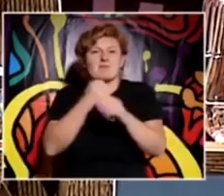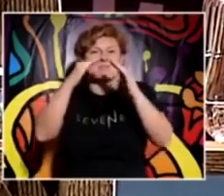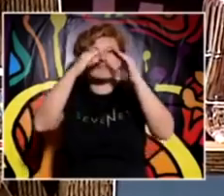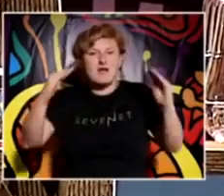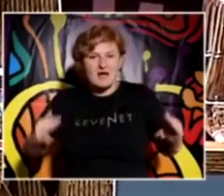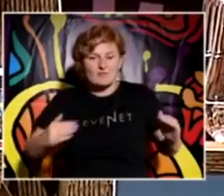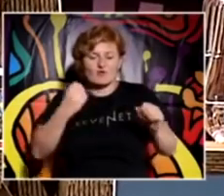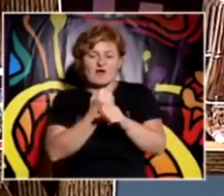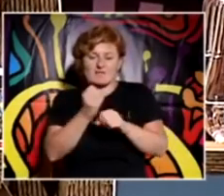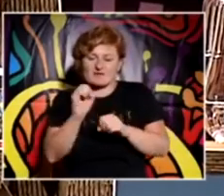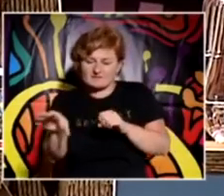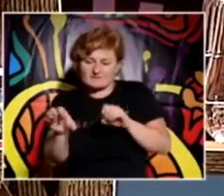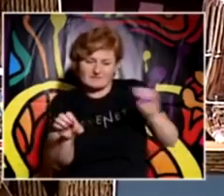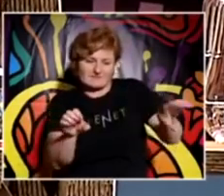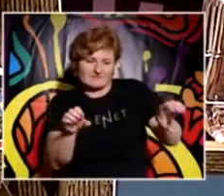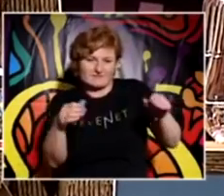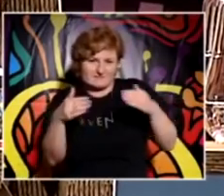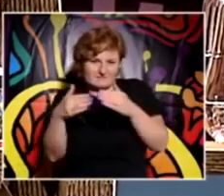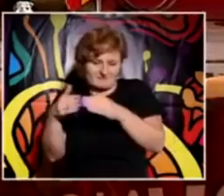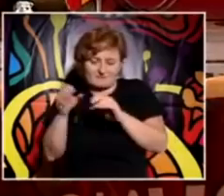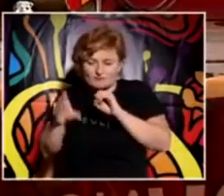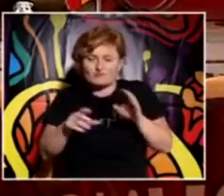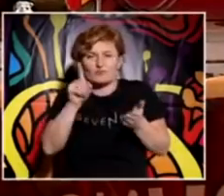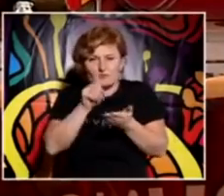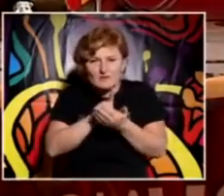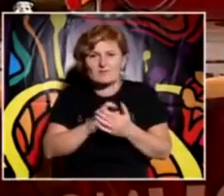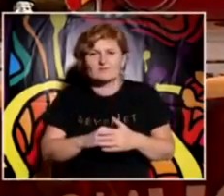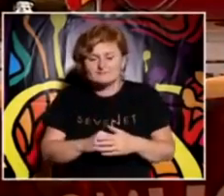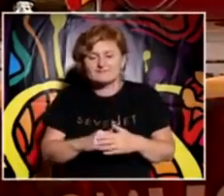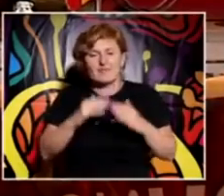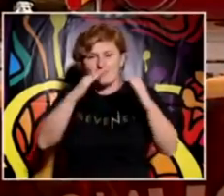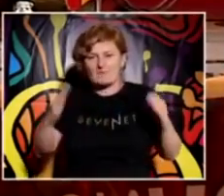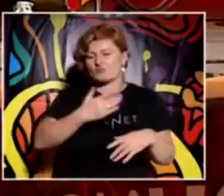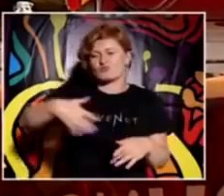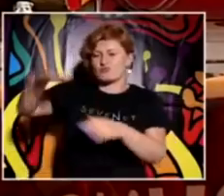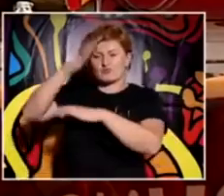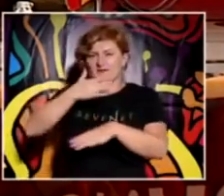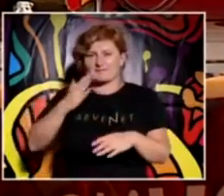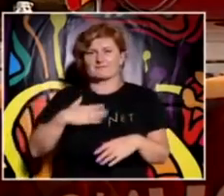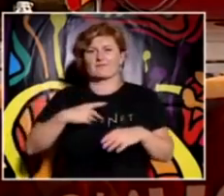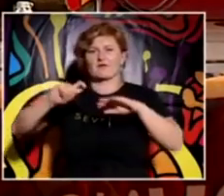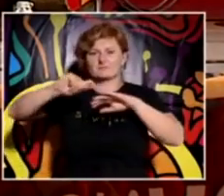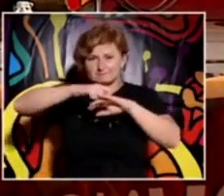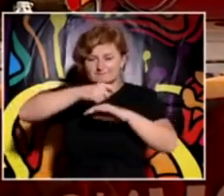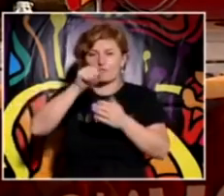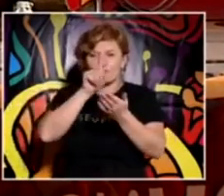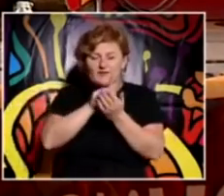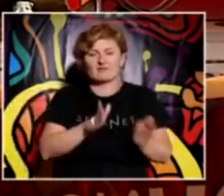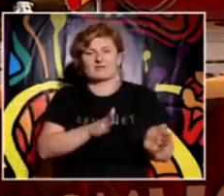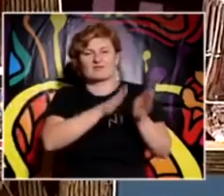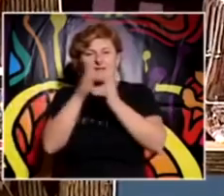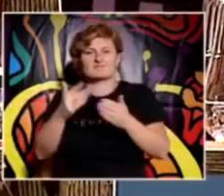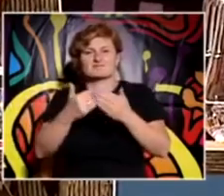namiotu. Nawrzucaliśmy kamienie, jakoś tam się udało, namiot nie odleciał. No, oświadczyny się udały, następnego dnia